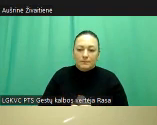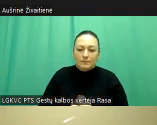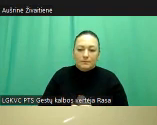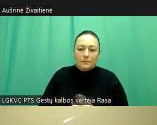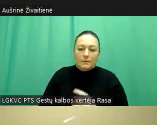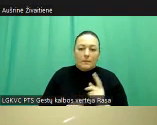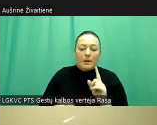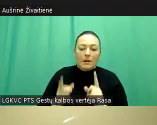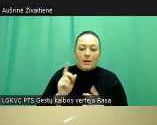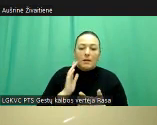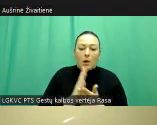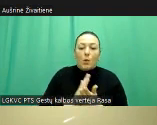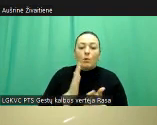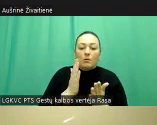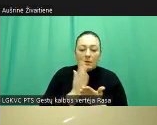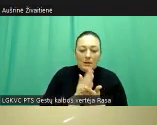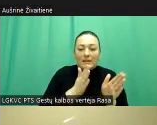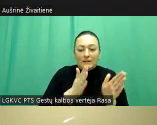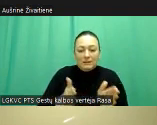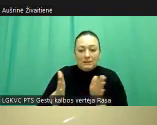jeigu yra sistema,